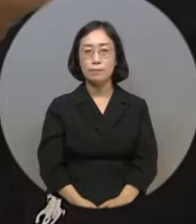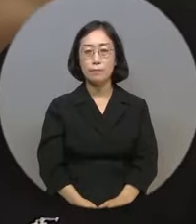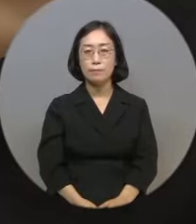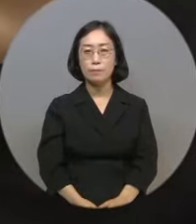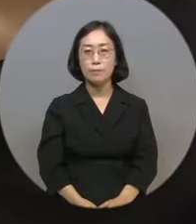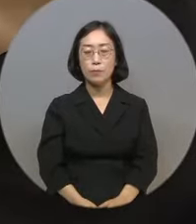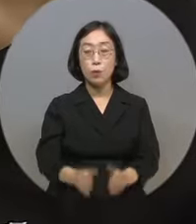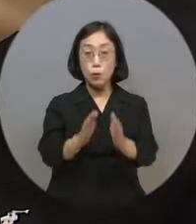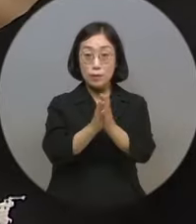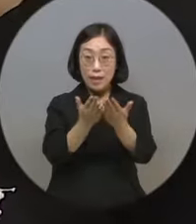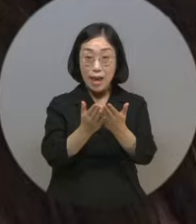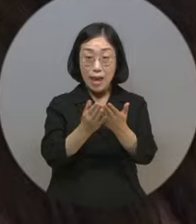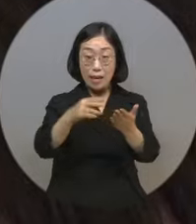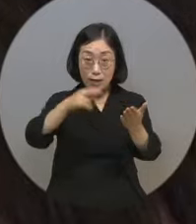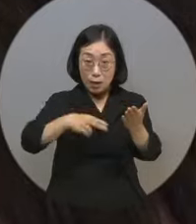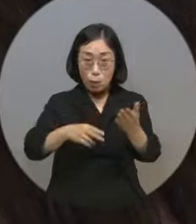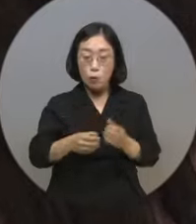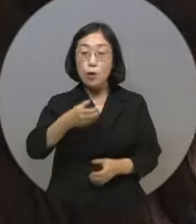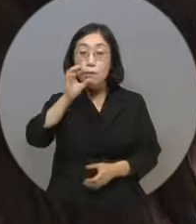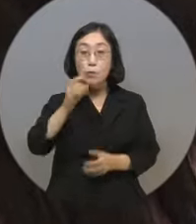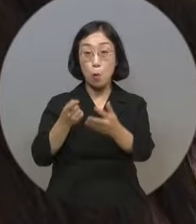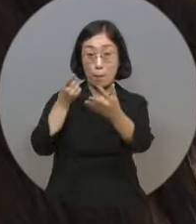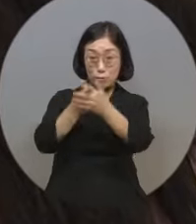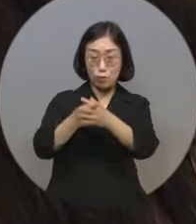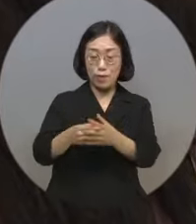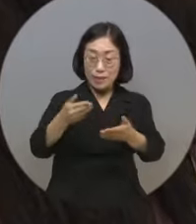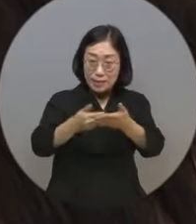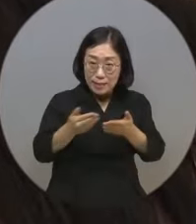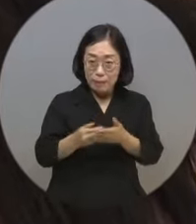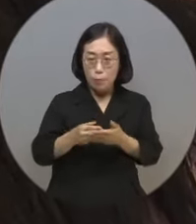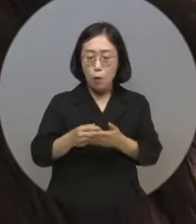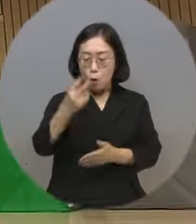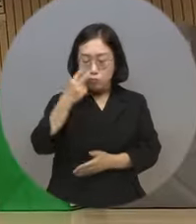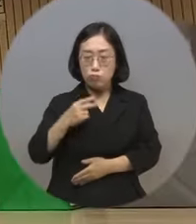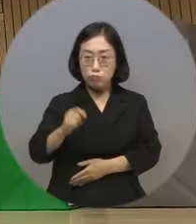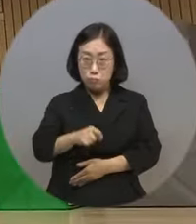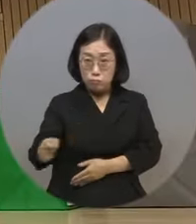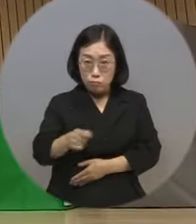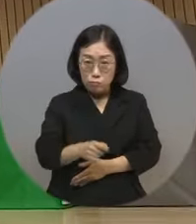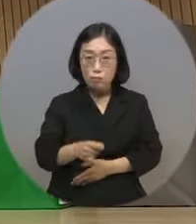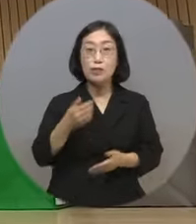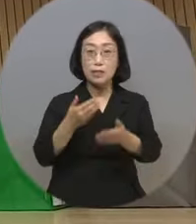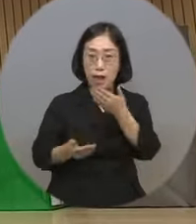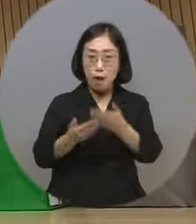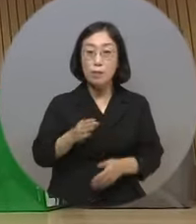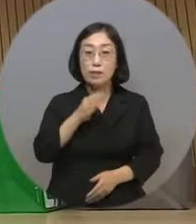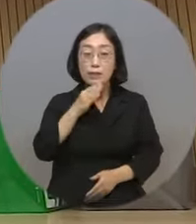한편 교과서 전시 외에도 음료 맞추기, 그림 그리기, 보행 체험 등 시각장애인의 불편함을 직접